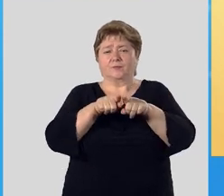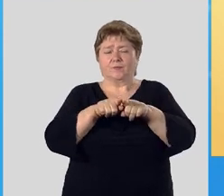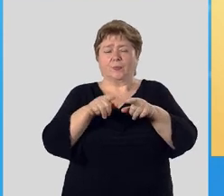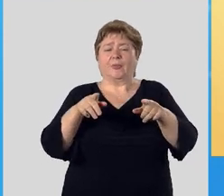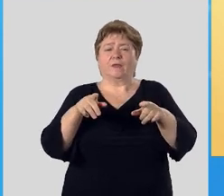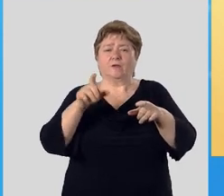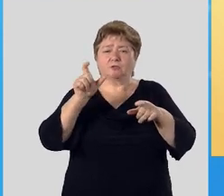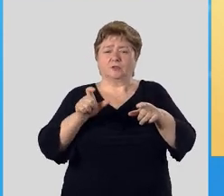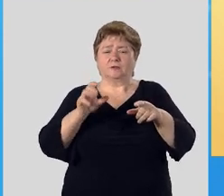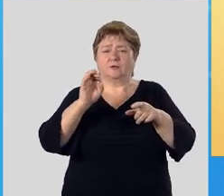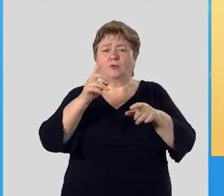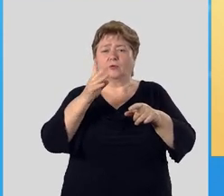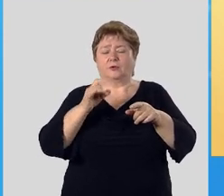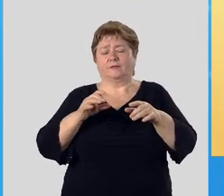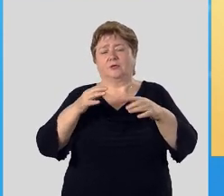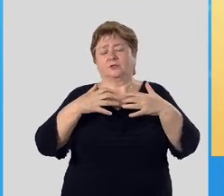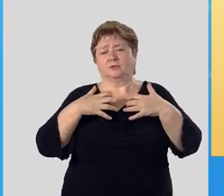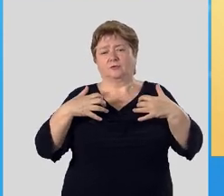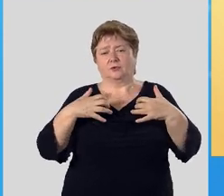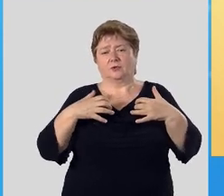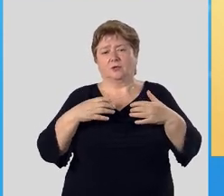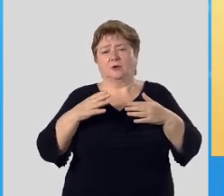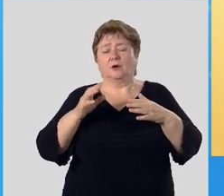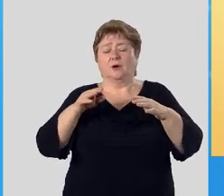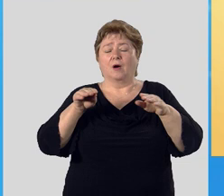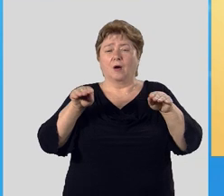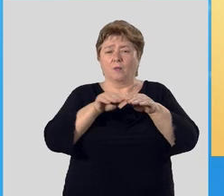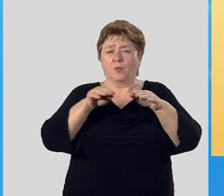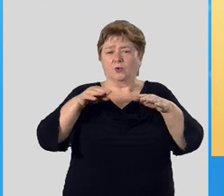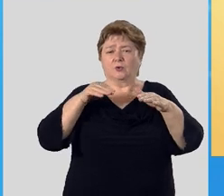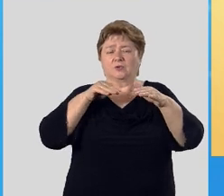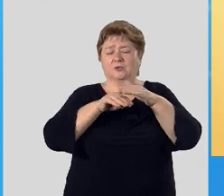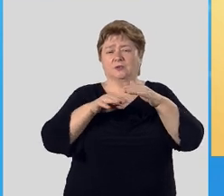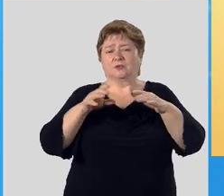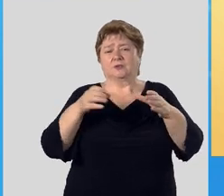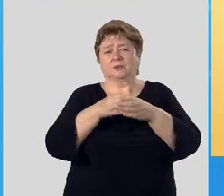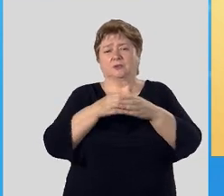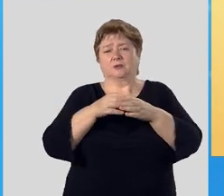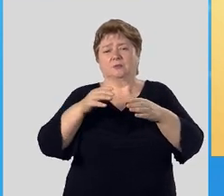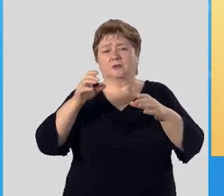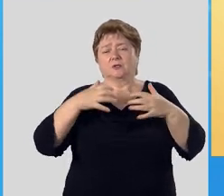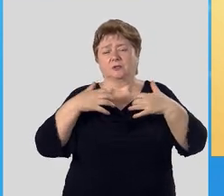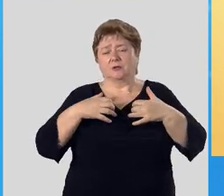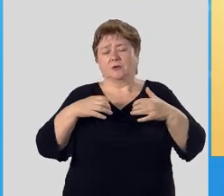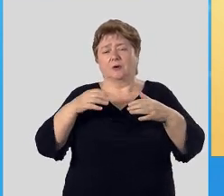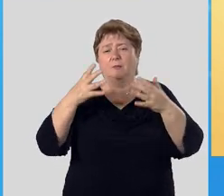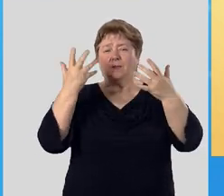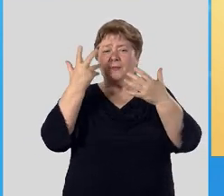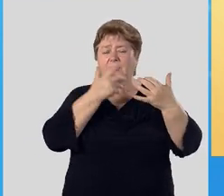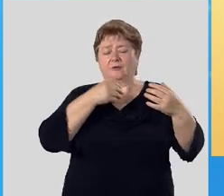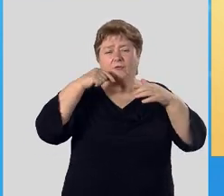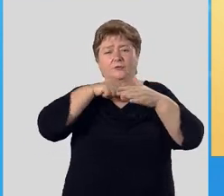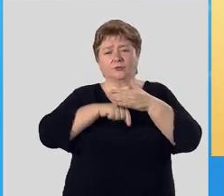хордовыми животными к по типу позвоночные человек относится по признакам